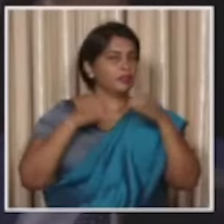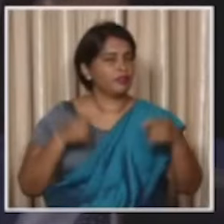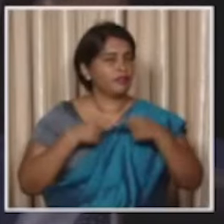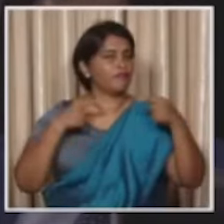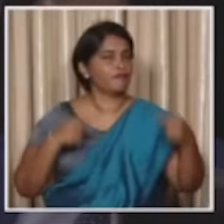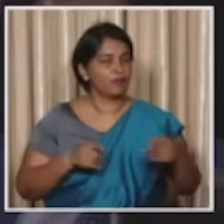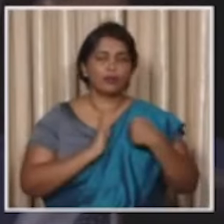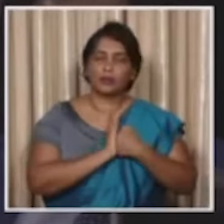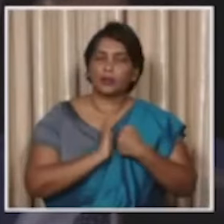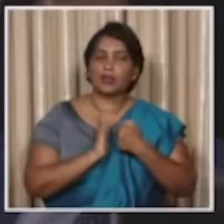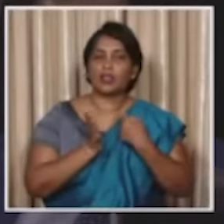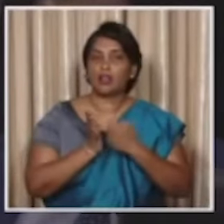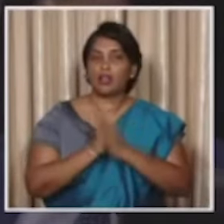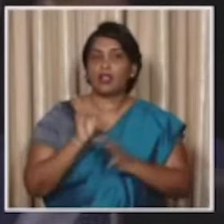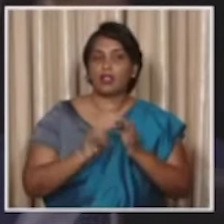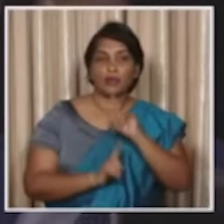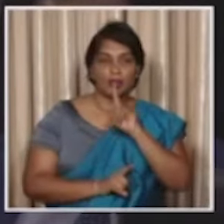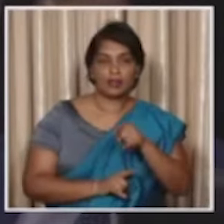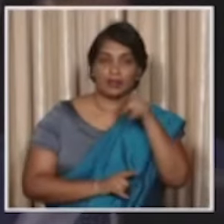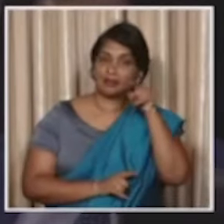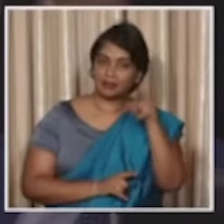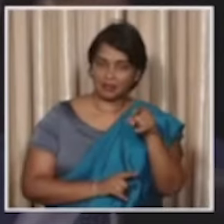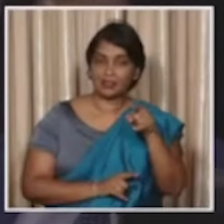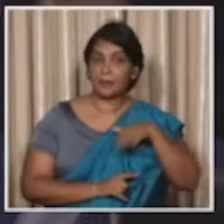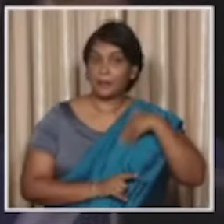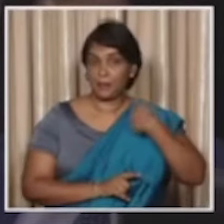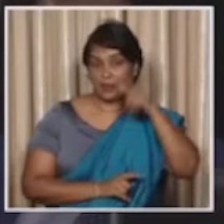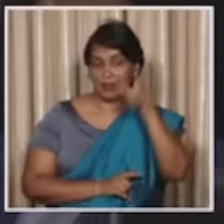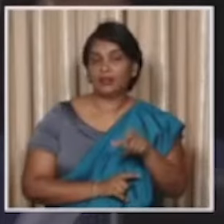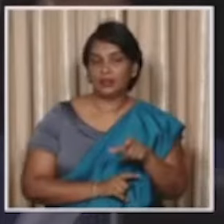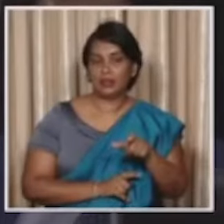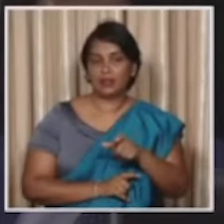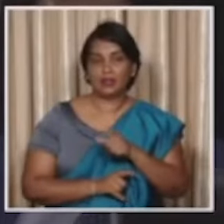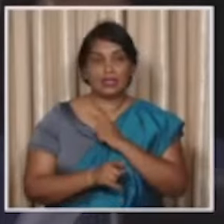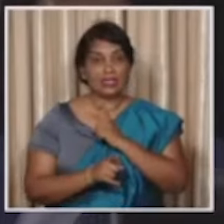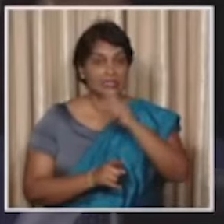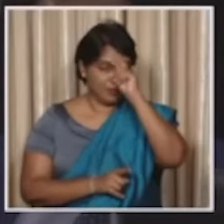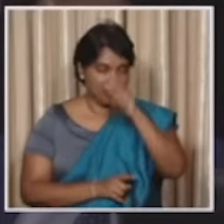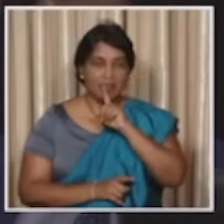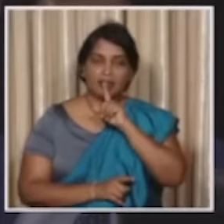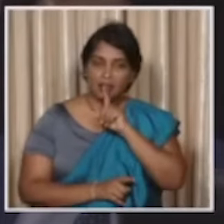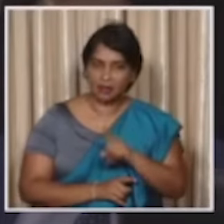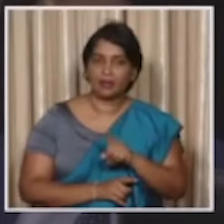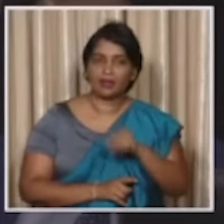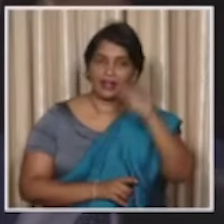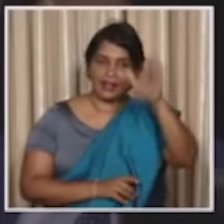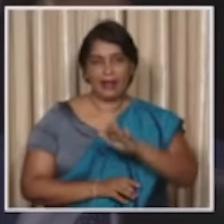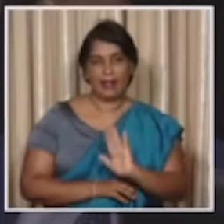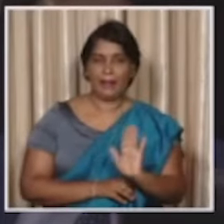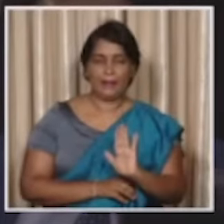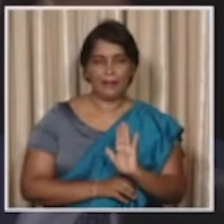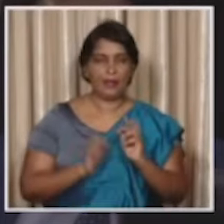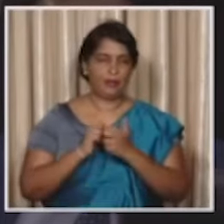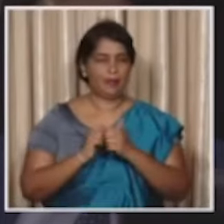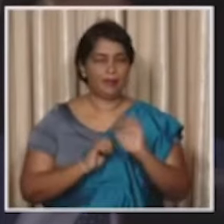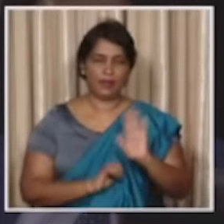ඒක තමයි රවුෆ් හකීම් ඇමතිතුමා ගාඩ කියලා තියෙන ඔබතුමා ජේෂ්ඨයෙක් සර් කියලා කතා කරුවා. කතා කරලා කිව්වා ඔබතුමා මෙතන ඇවිල්ලා මෙයා